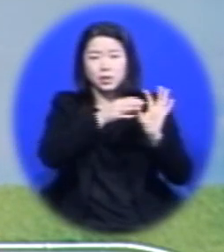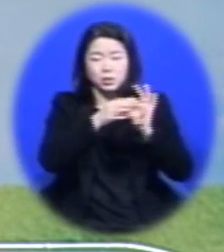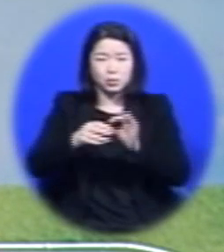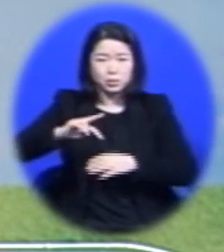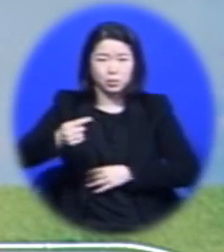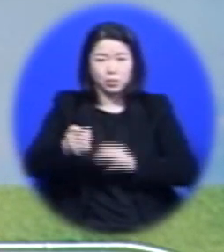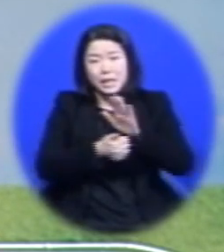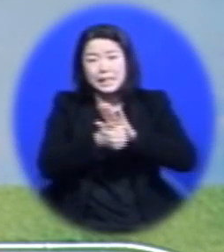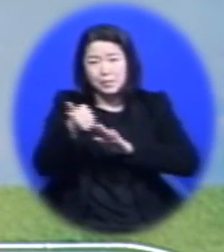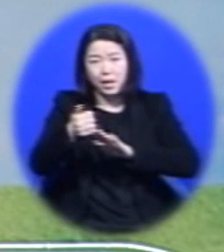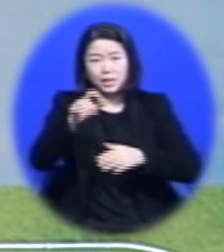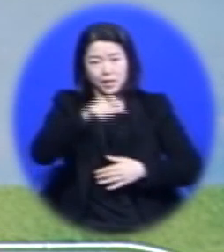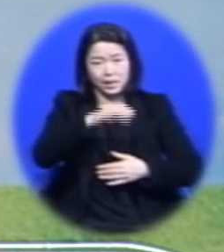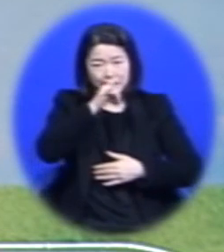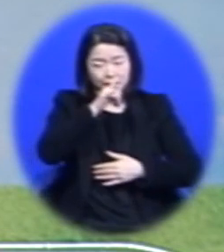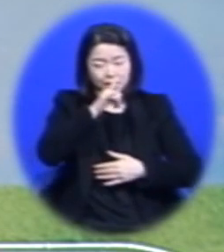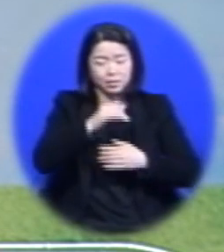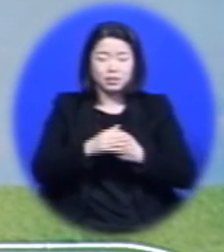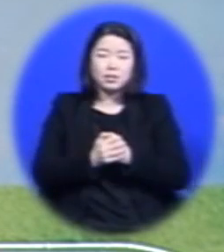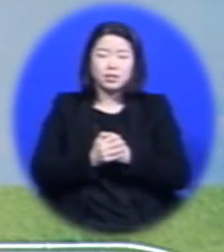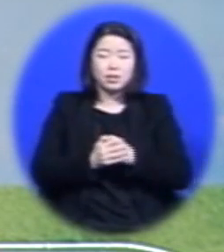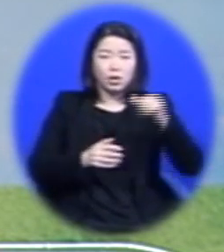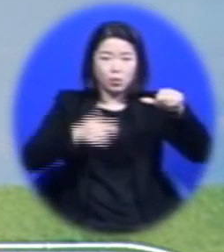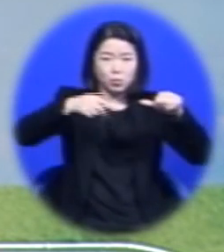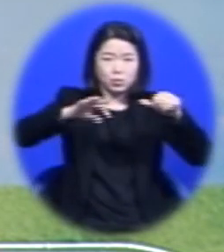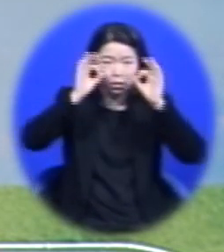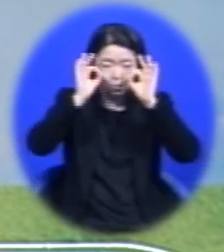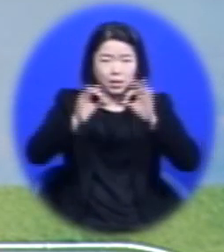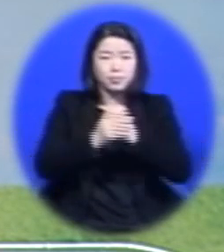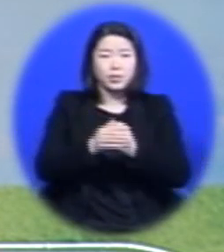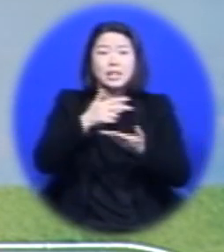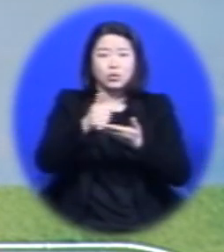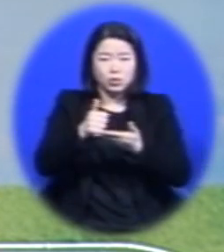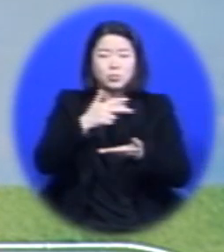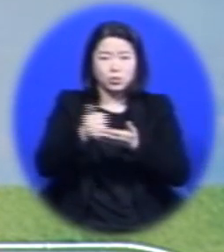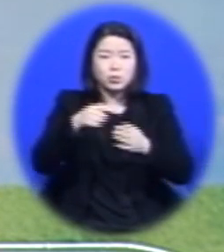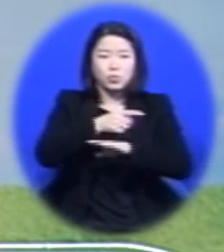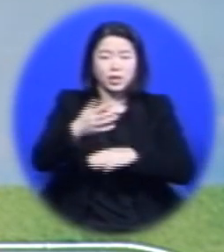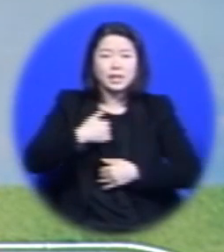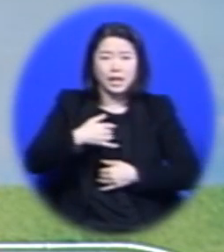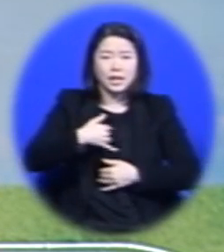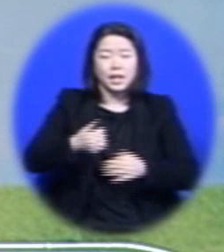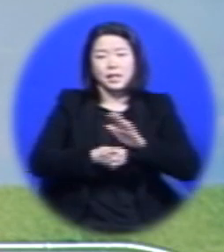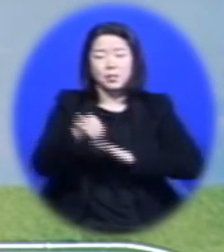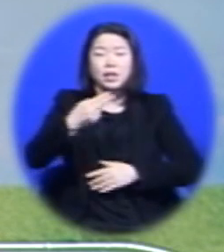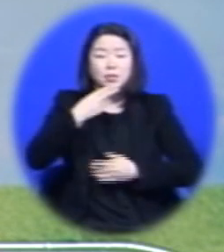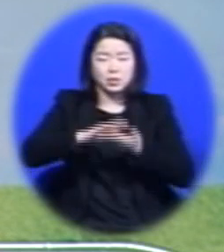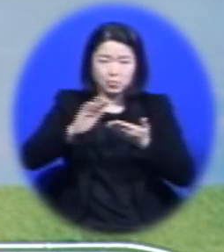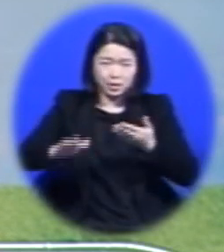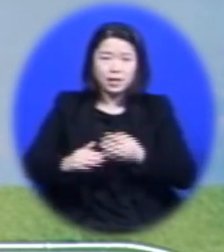희망이 있다는 겁니다 5절을 보시죠 주님 주님 밖에 는 나에게 희망이 없습니다